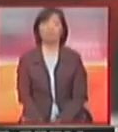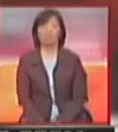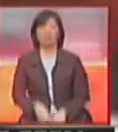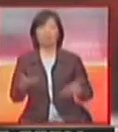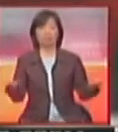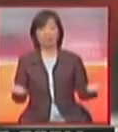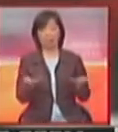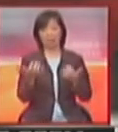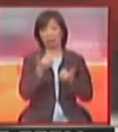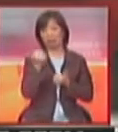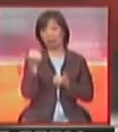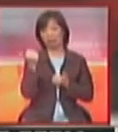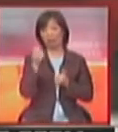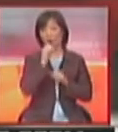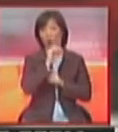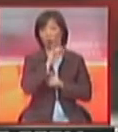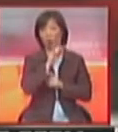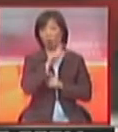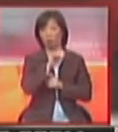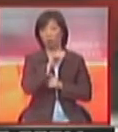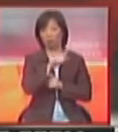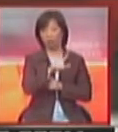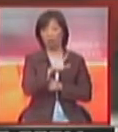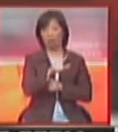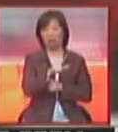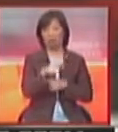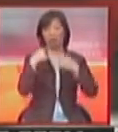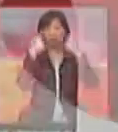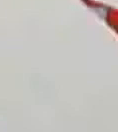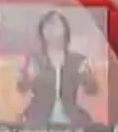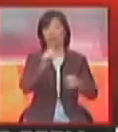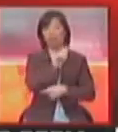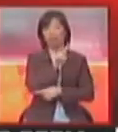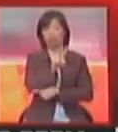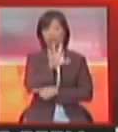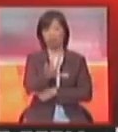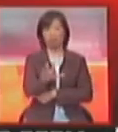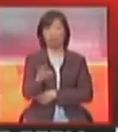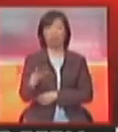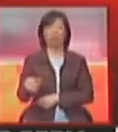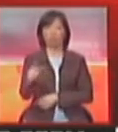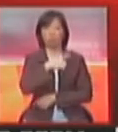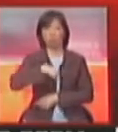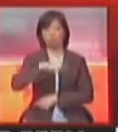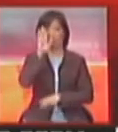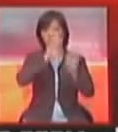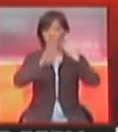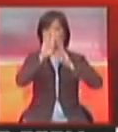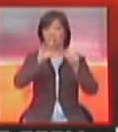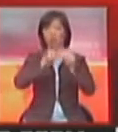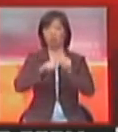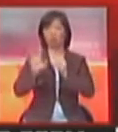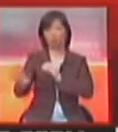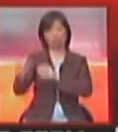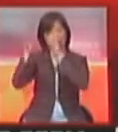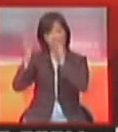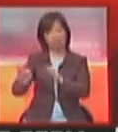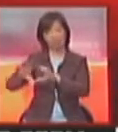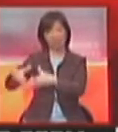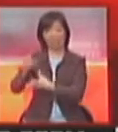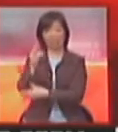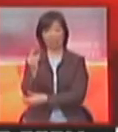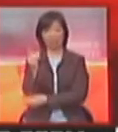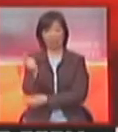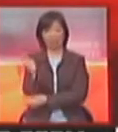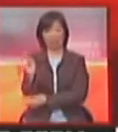Narito naman po ang opisyal na pahayag ng TV5. Lubos na nababahala ang News 5 sa naging desisyon ng